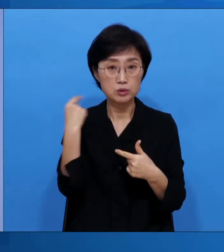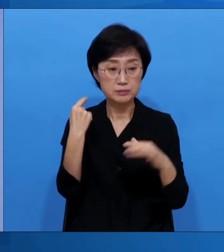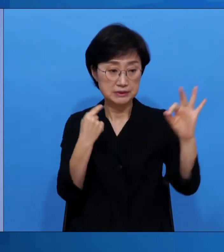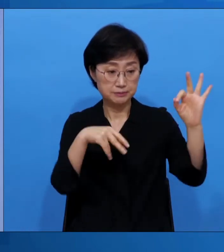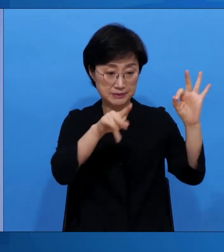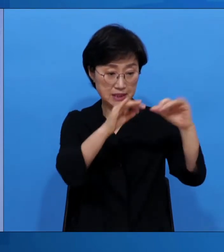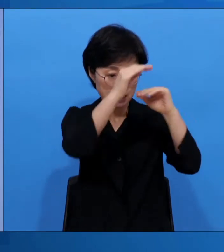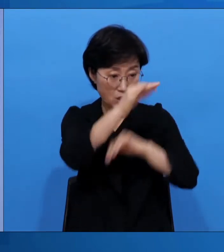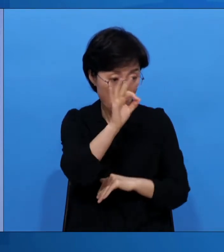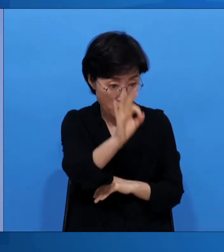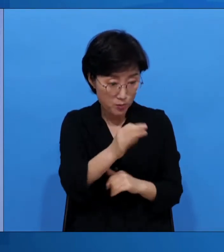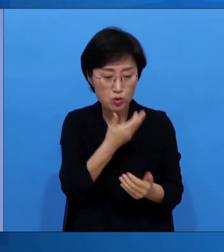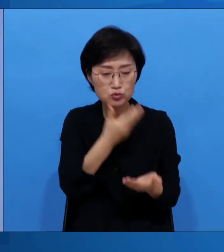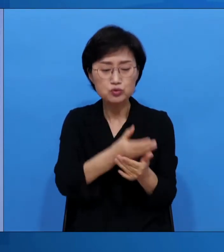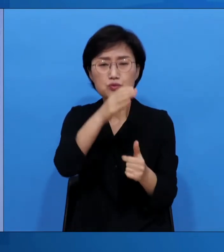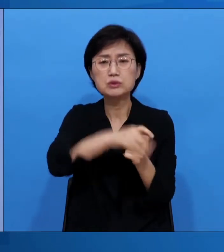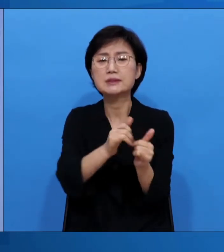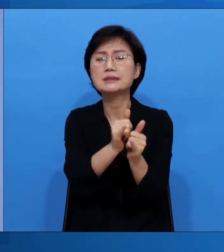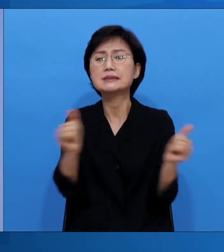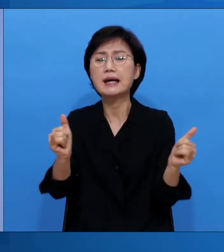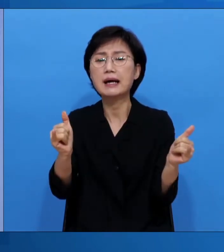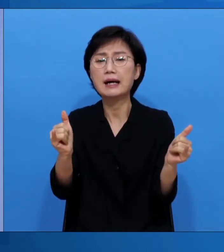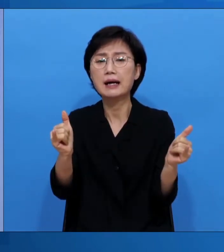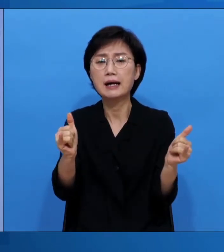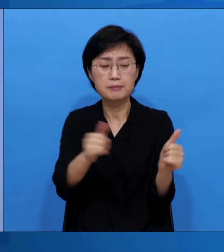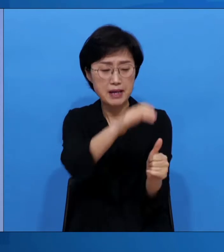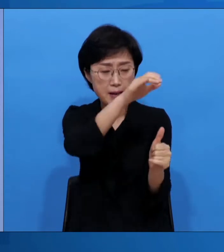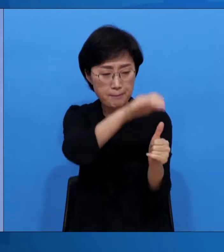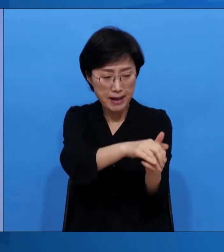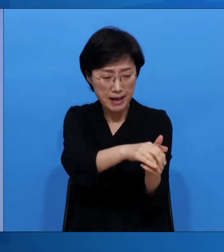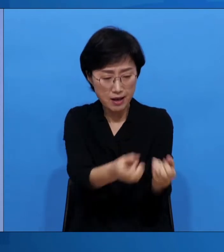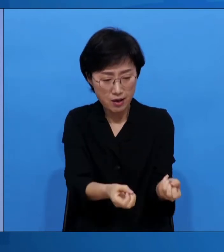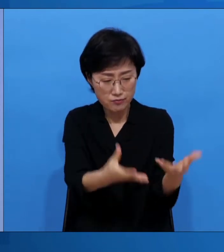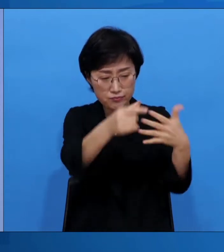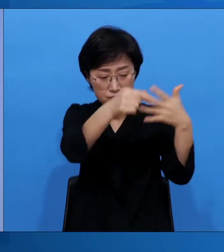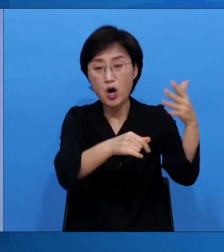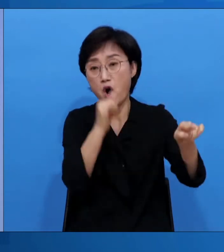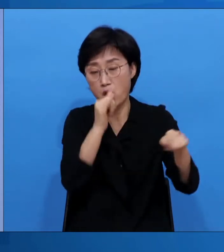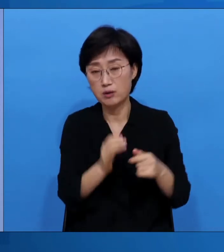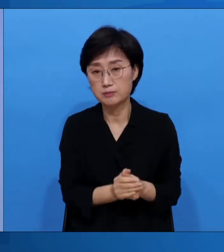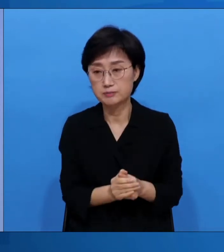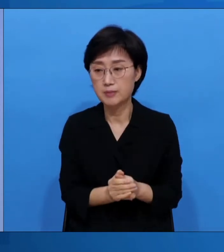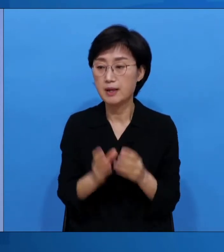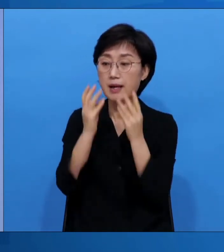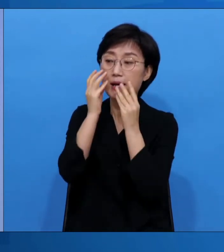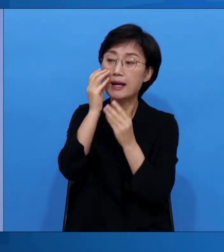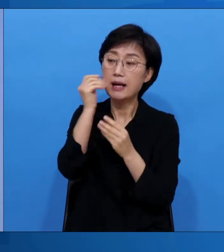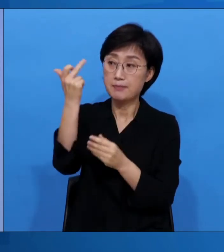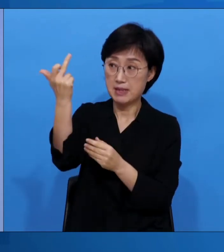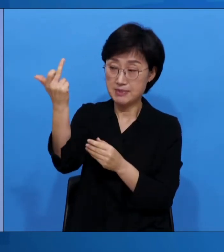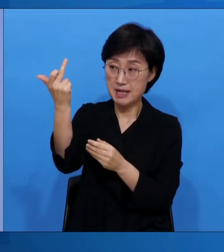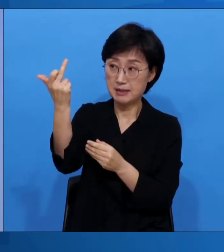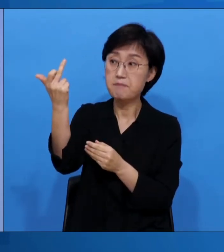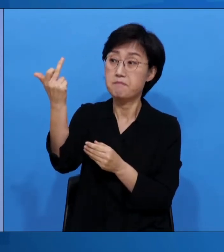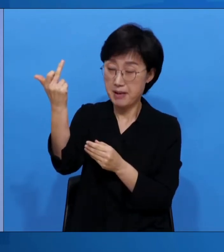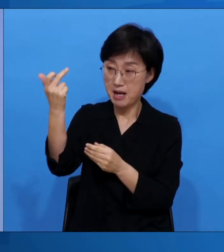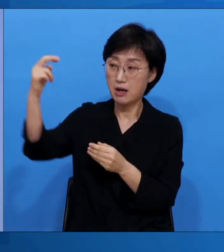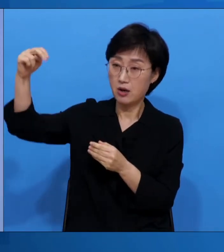in Luke chapter 10 the appointment of the church officers. 감람산에서 내려와서 마가다락방에서는